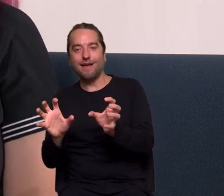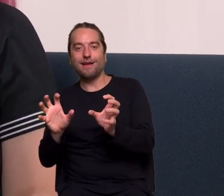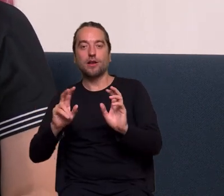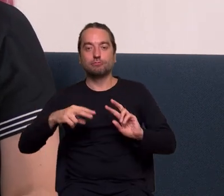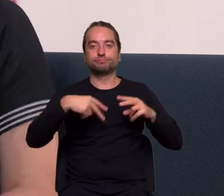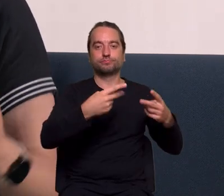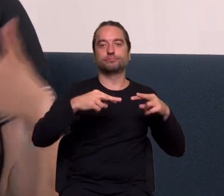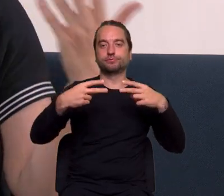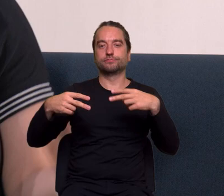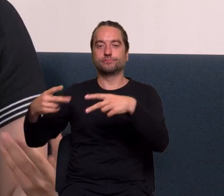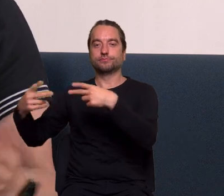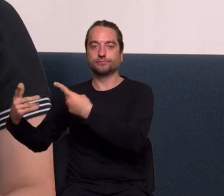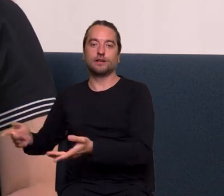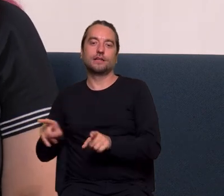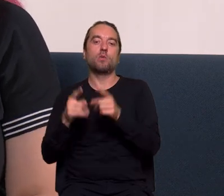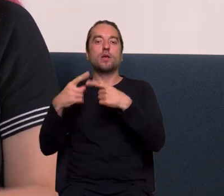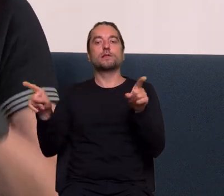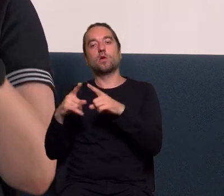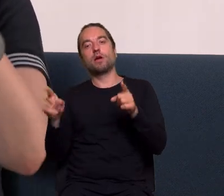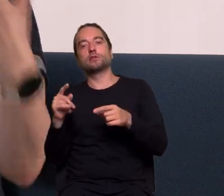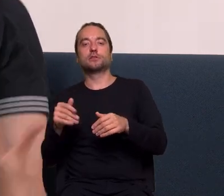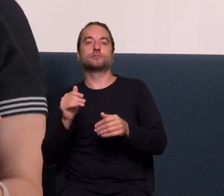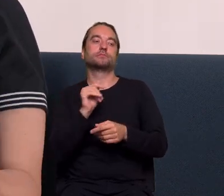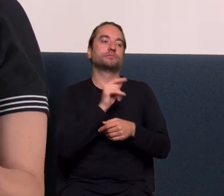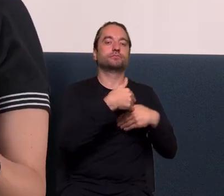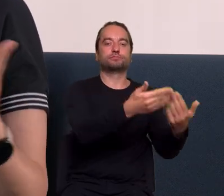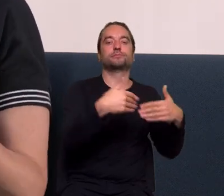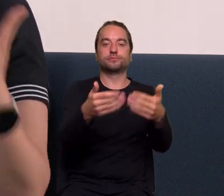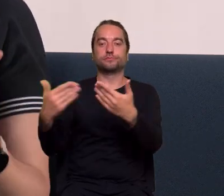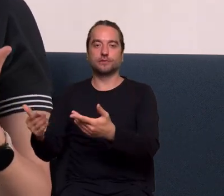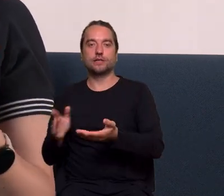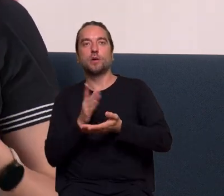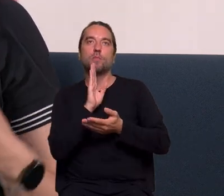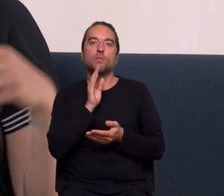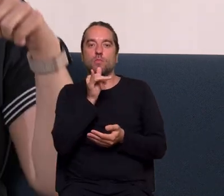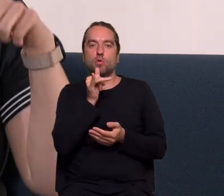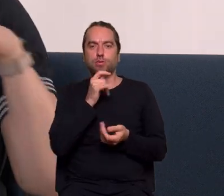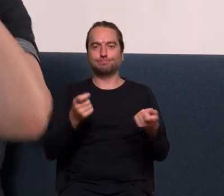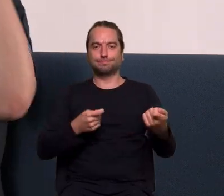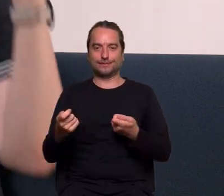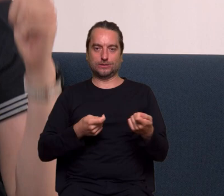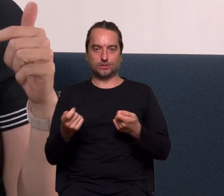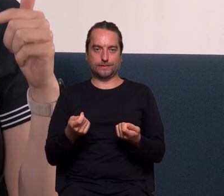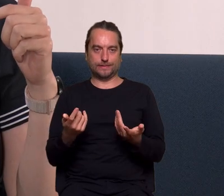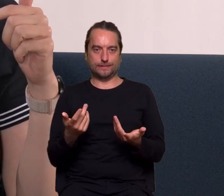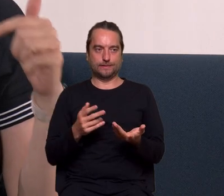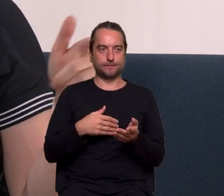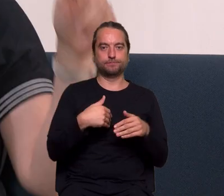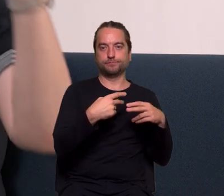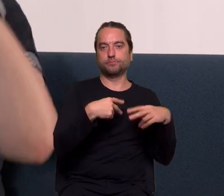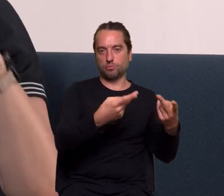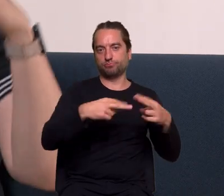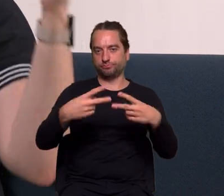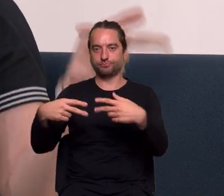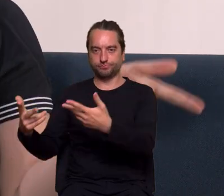przykład odgórnie, albo instrumenty muzyczne. Próbowano jakoś regulować też ten ruch rzeczy na terenie tych tak zwanych ziem